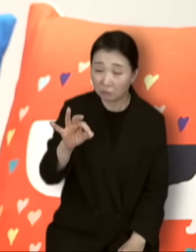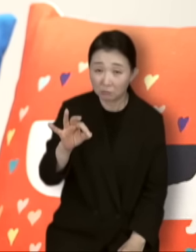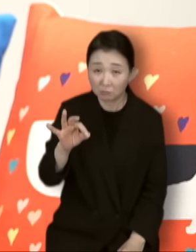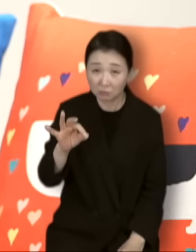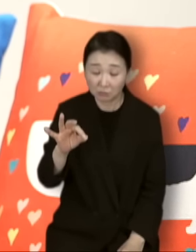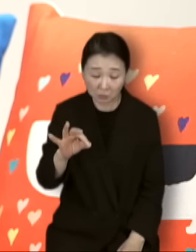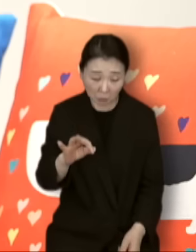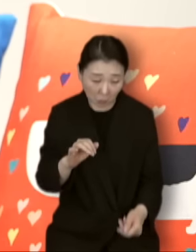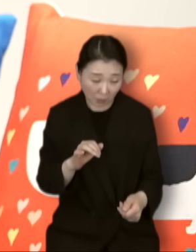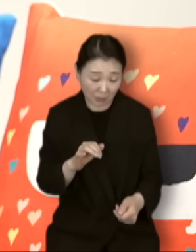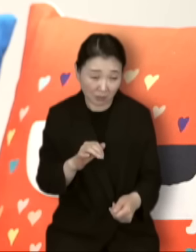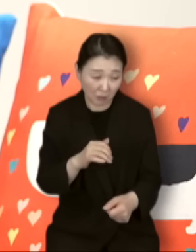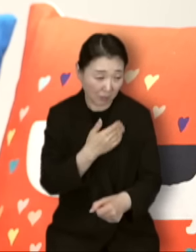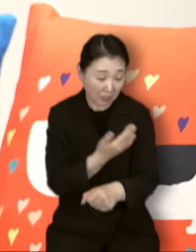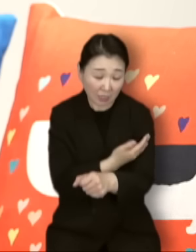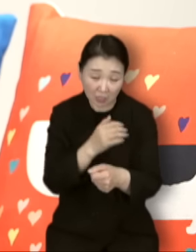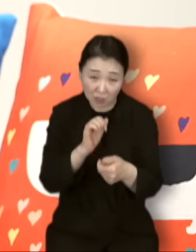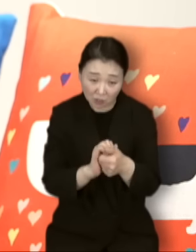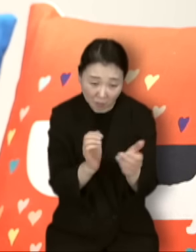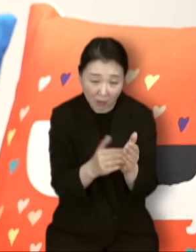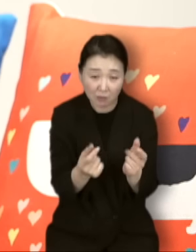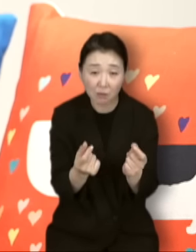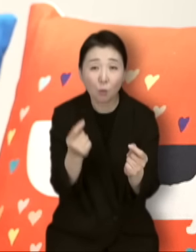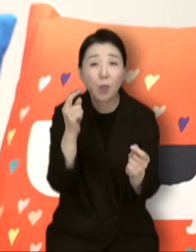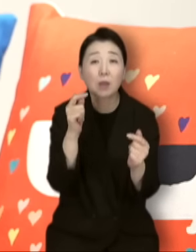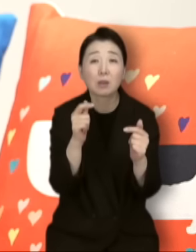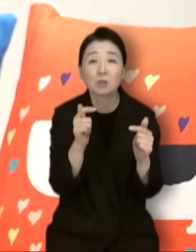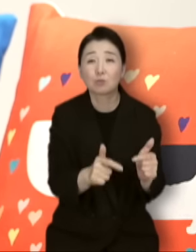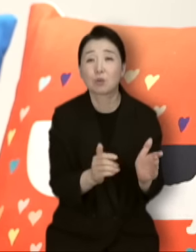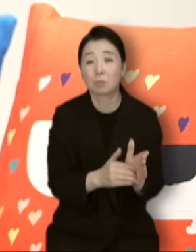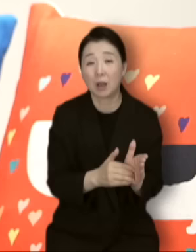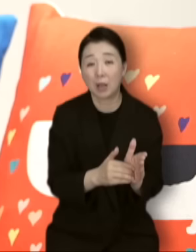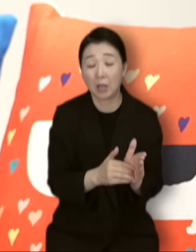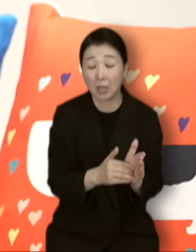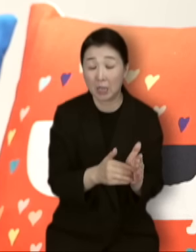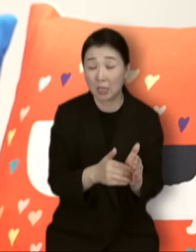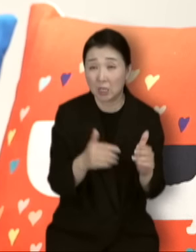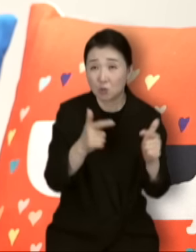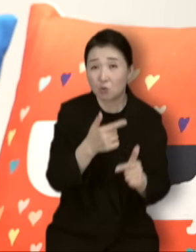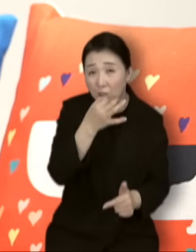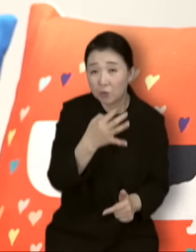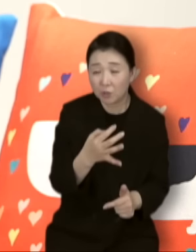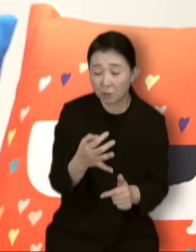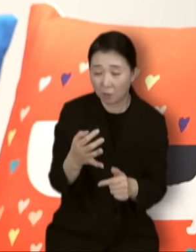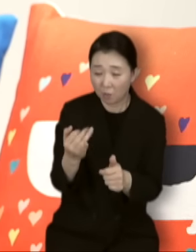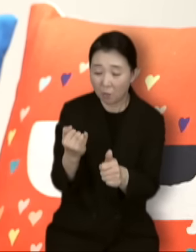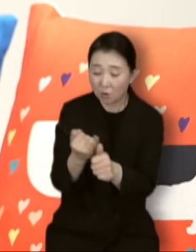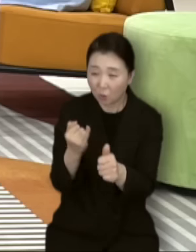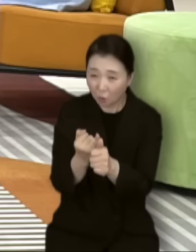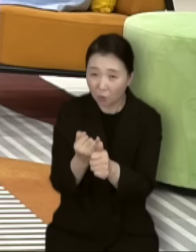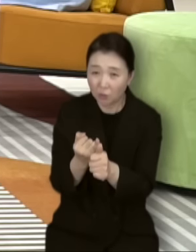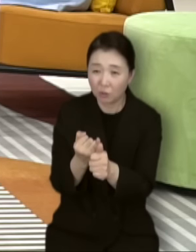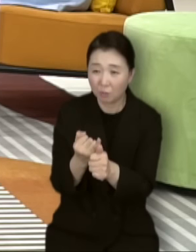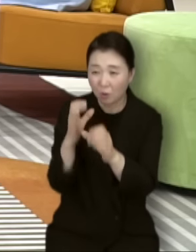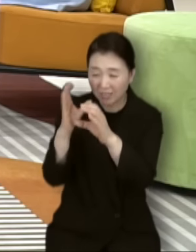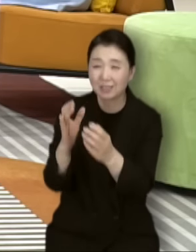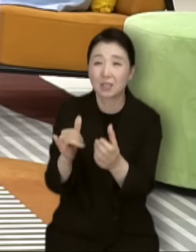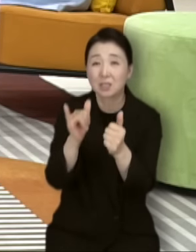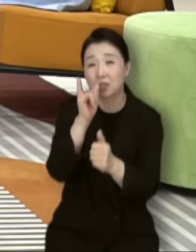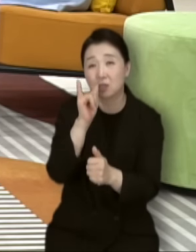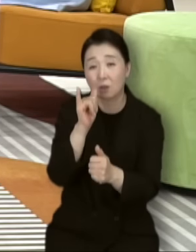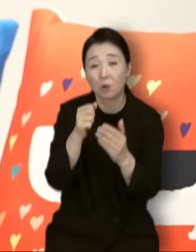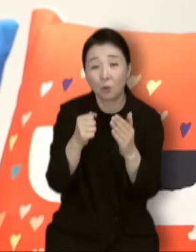내가 뭐를 고쳐야 되지 그래서 이제 줄이는 거죠 그니까 가장 줄이는게 힘드게 경조사 같은 거였고 어 입이